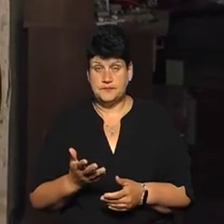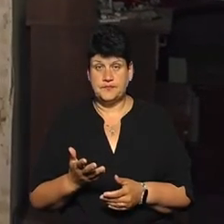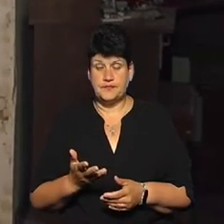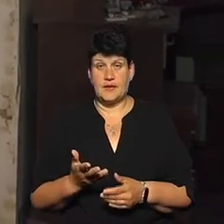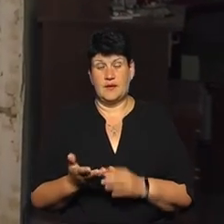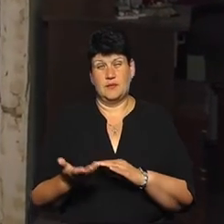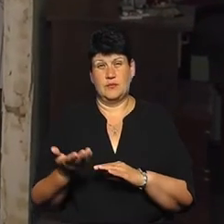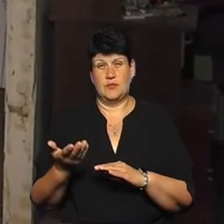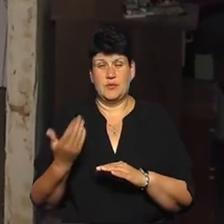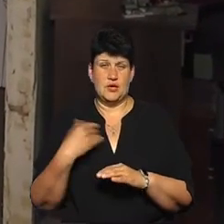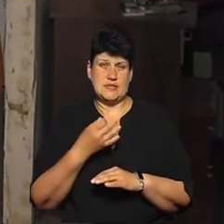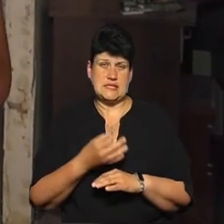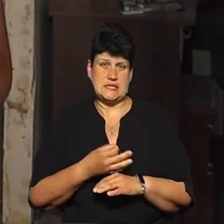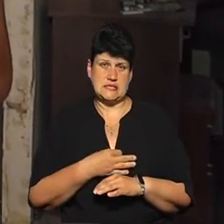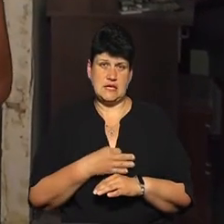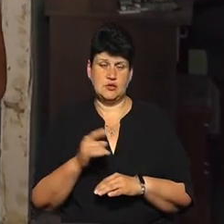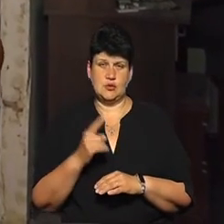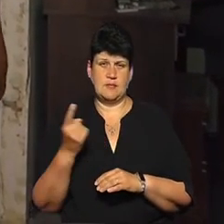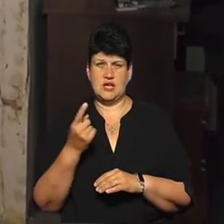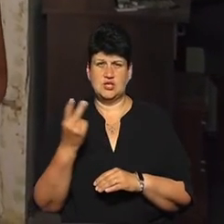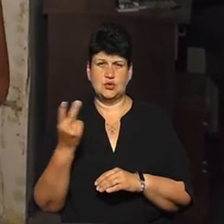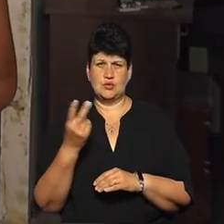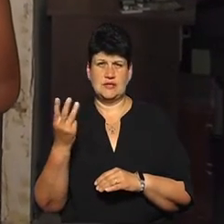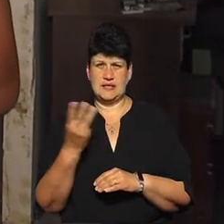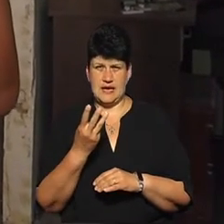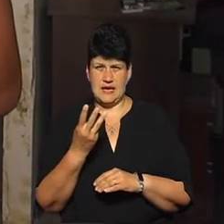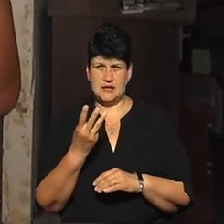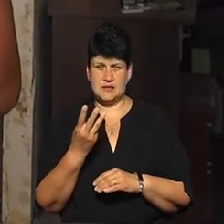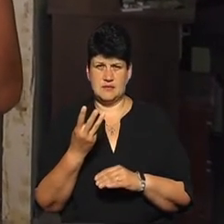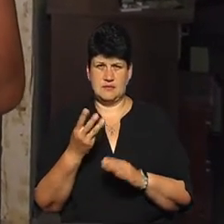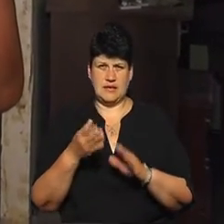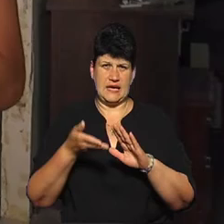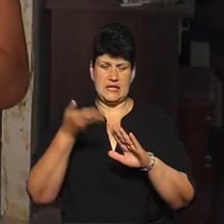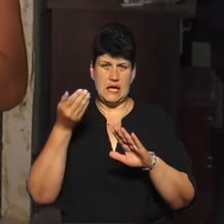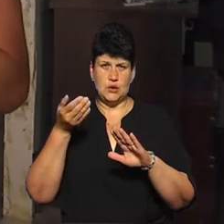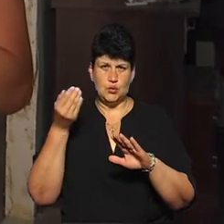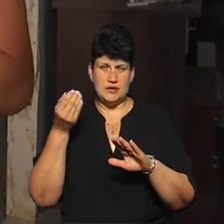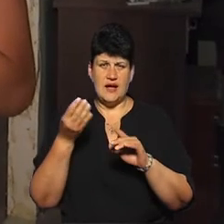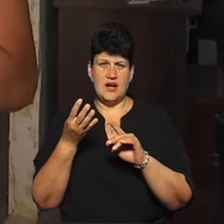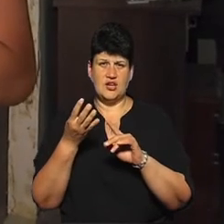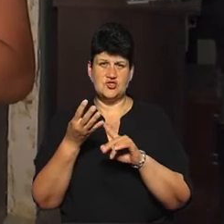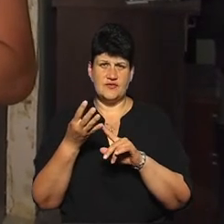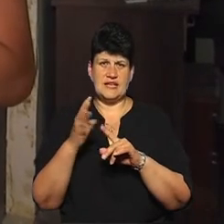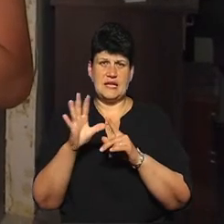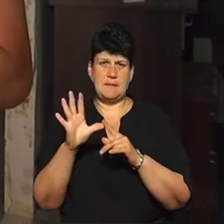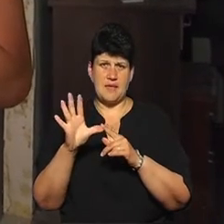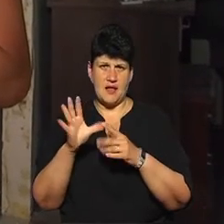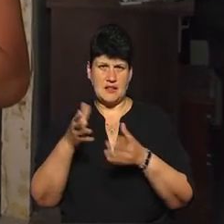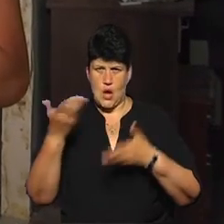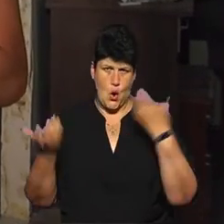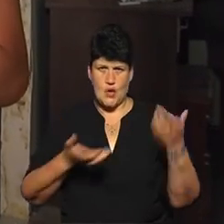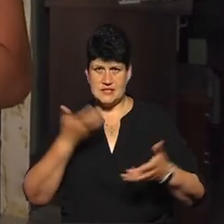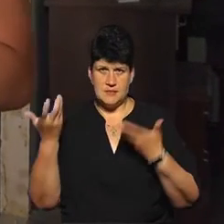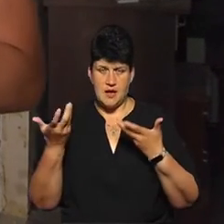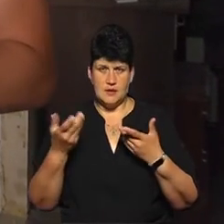вони сказали, що перший, другий, третій поверх притягнути, а четвертий, п'ятий ніби розібрати і